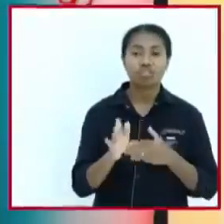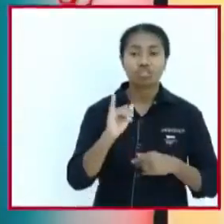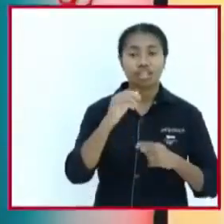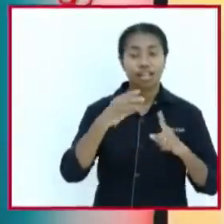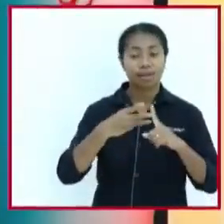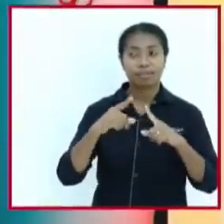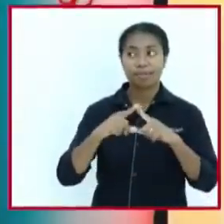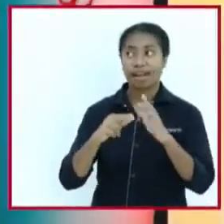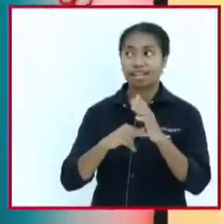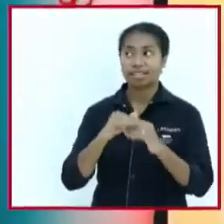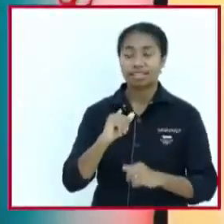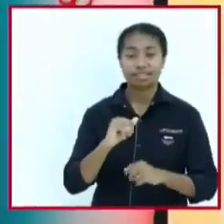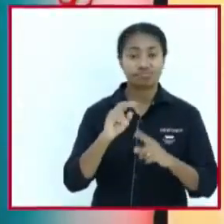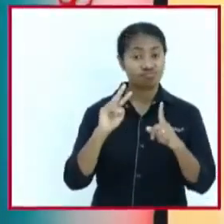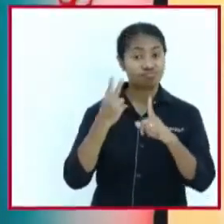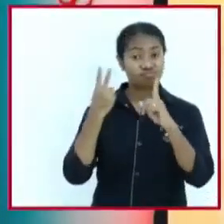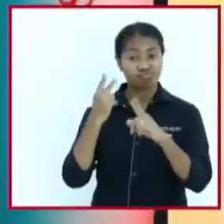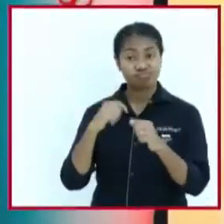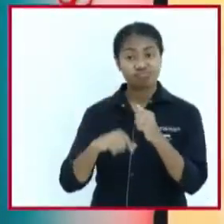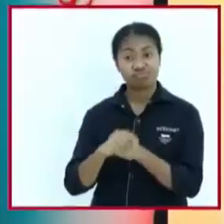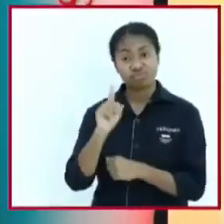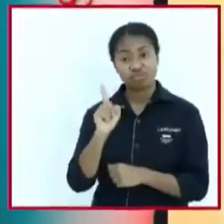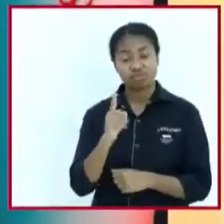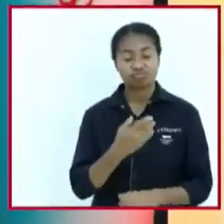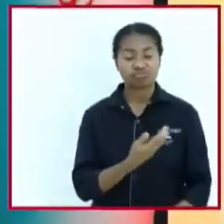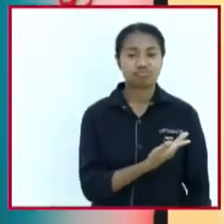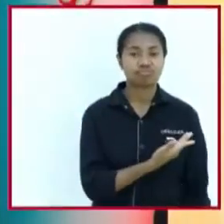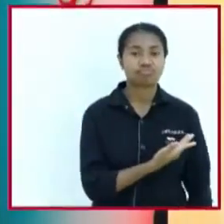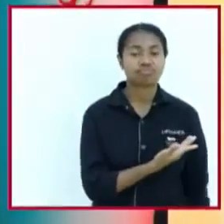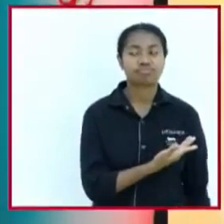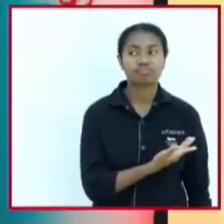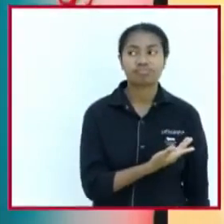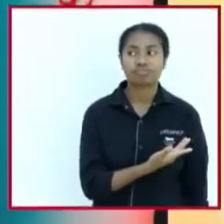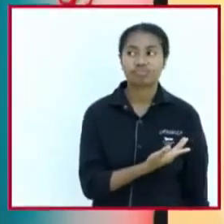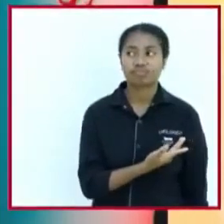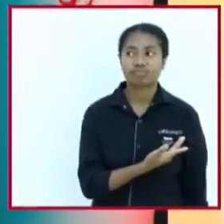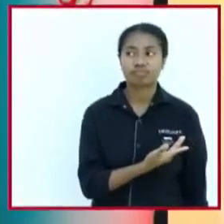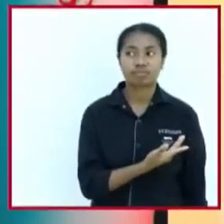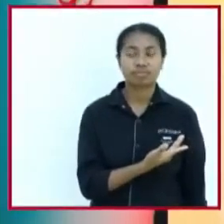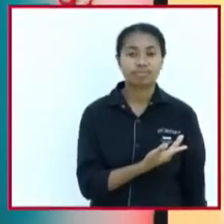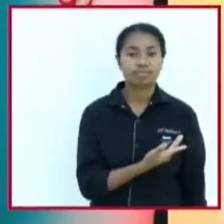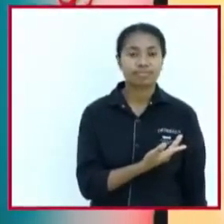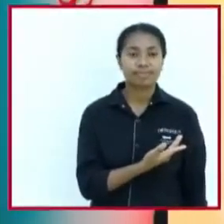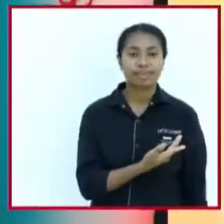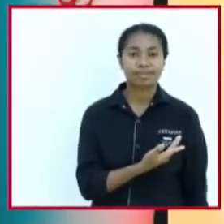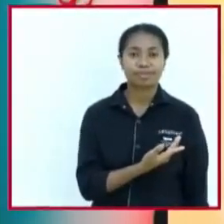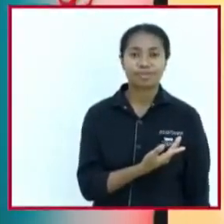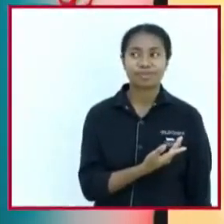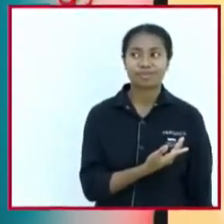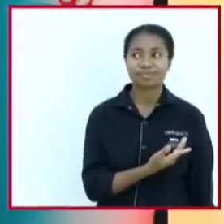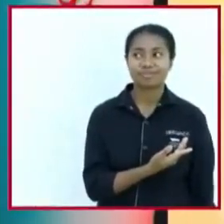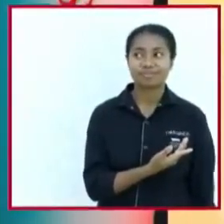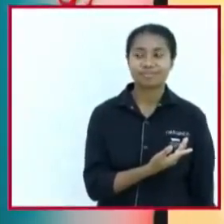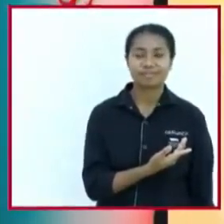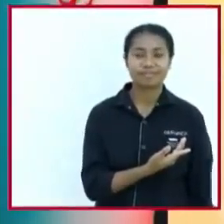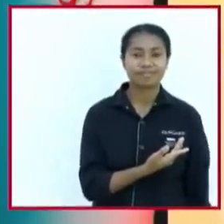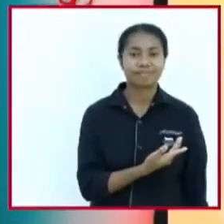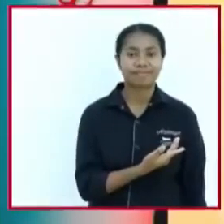1 Pasal 12 karena kita mempunyai banyak saksi